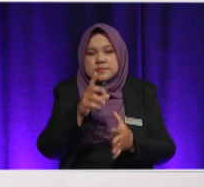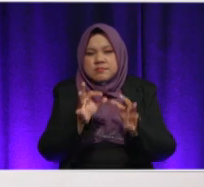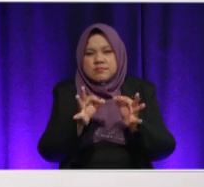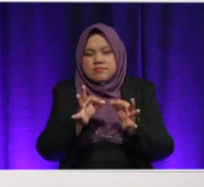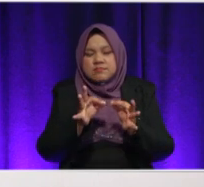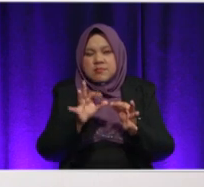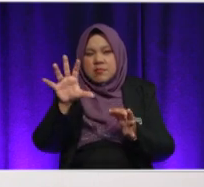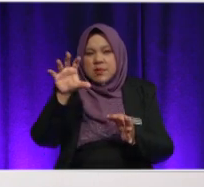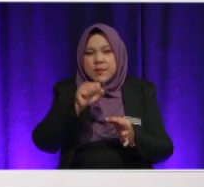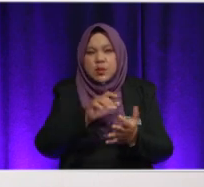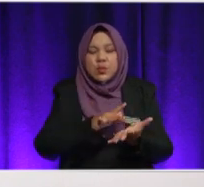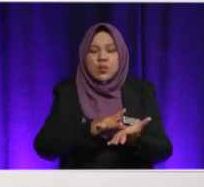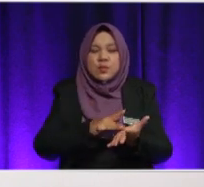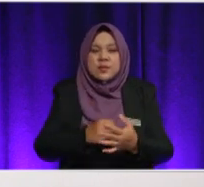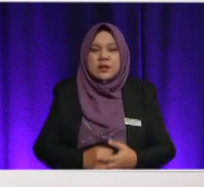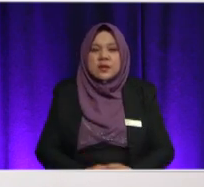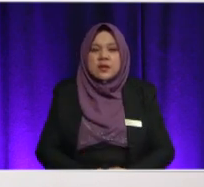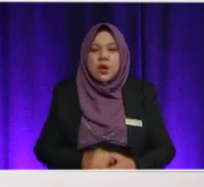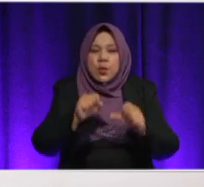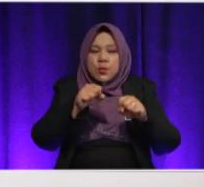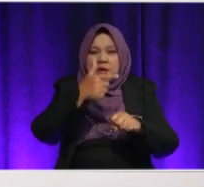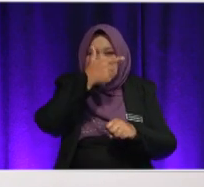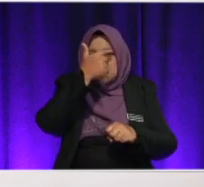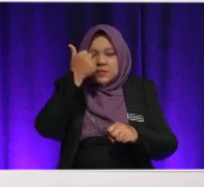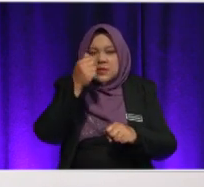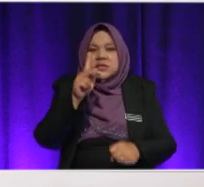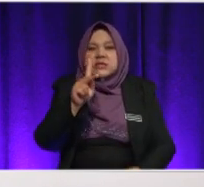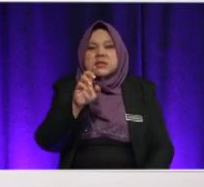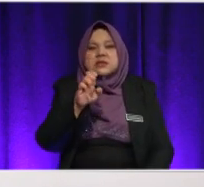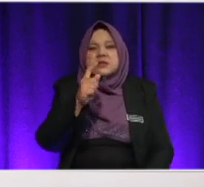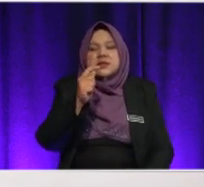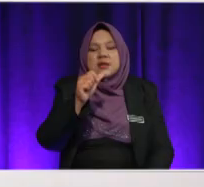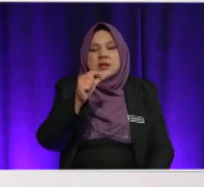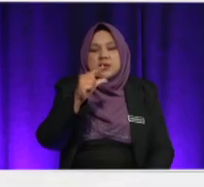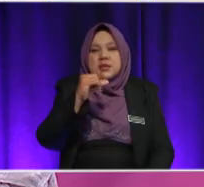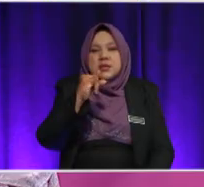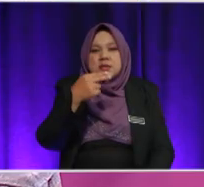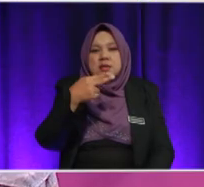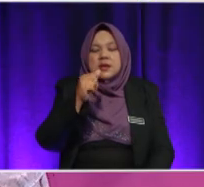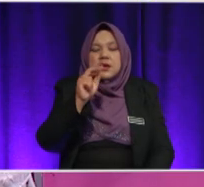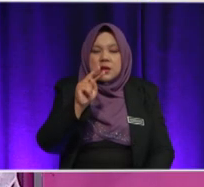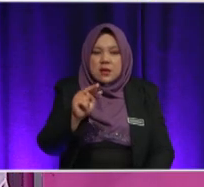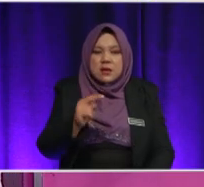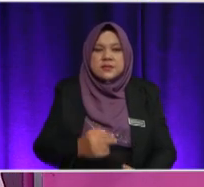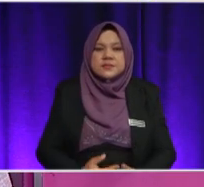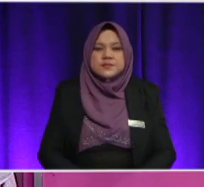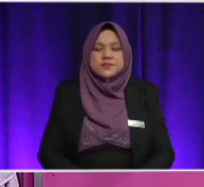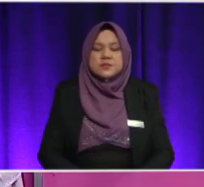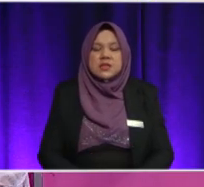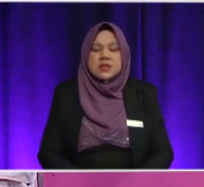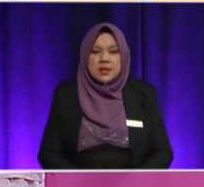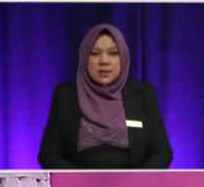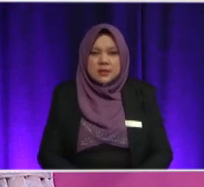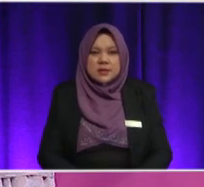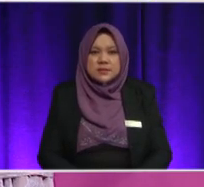mengambil atau penggunaan dos boleh menyebabkan ketagihan Cikgu betul boleh menyebabkan kematian dan juga